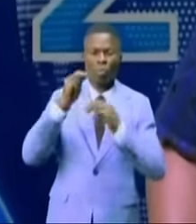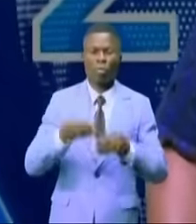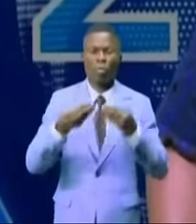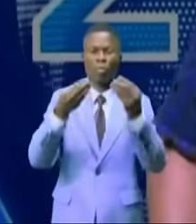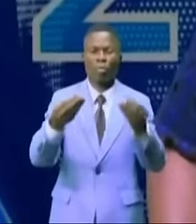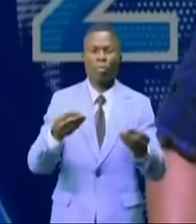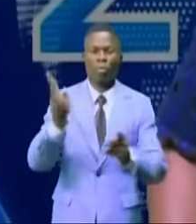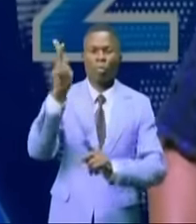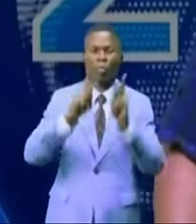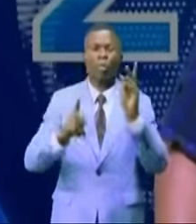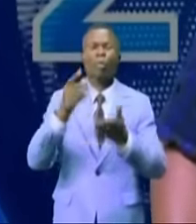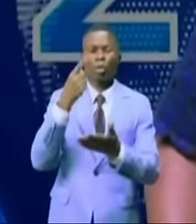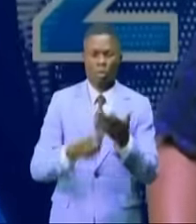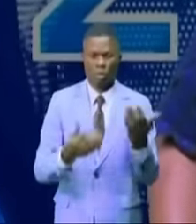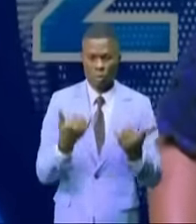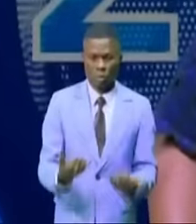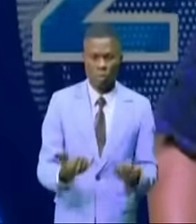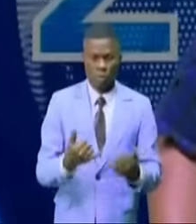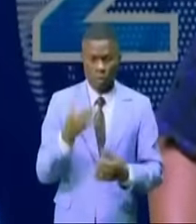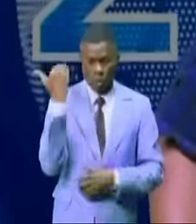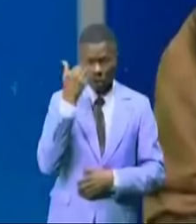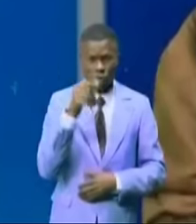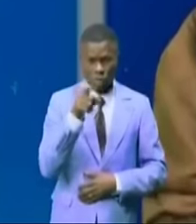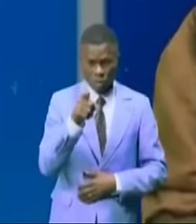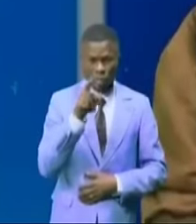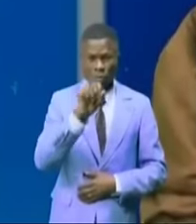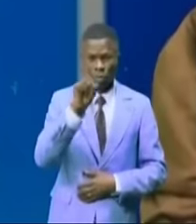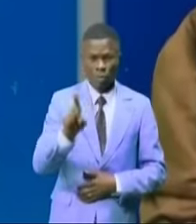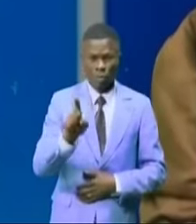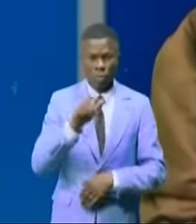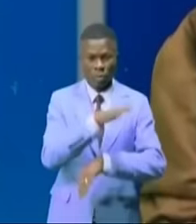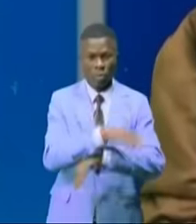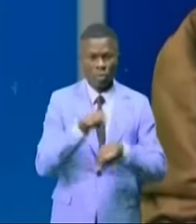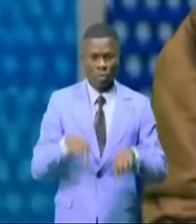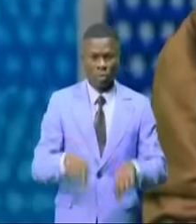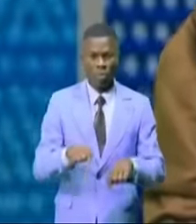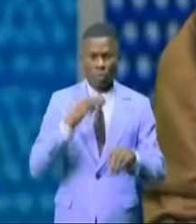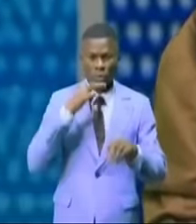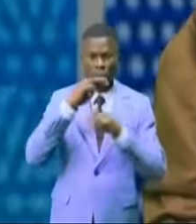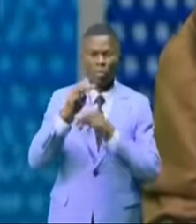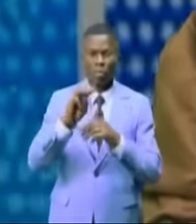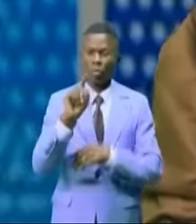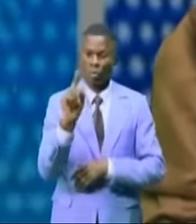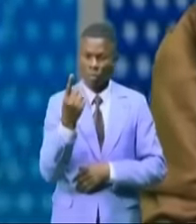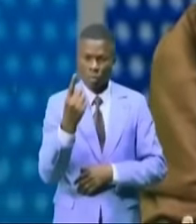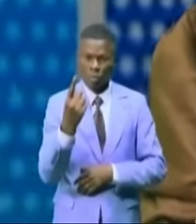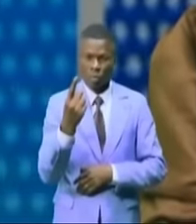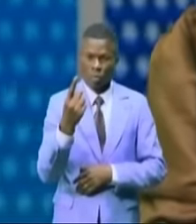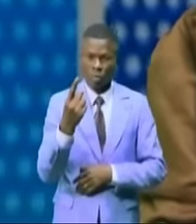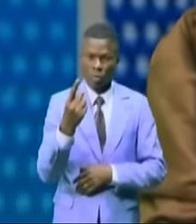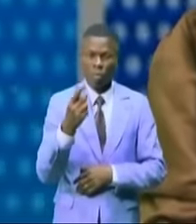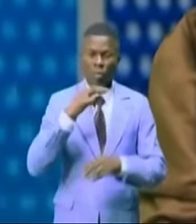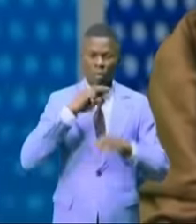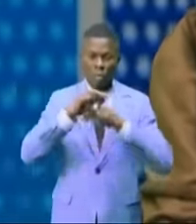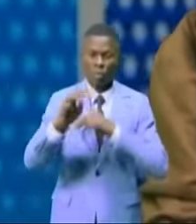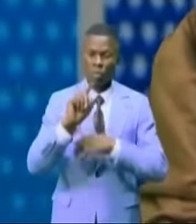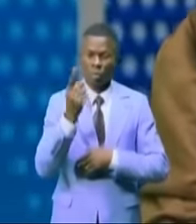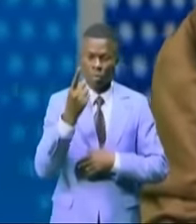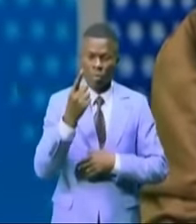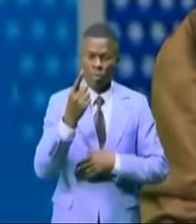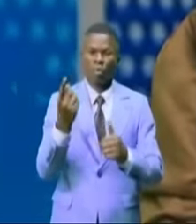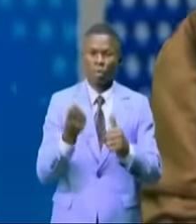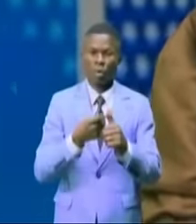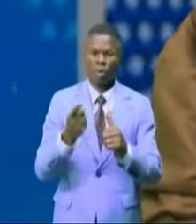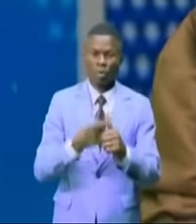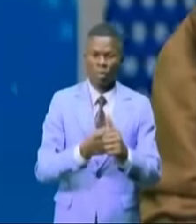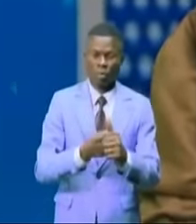leur passer maintenant qui vous suivent en ce moment? Ce soir, le message, il est unique et c'est le seul message, c'est celui donc